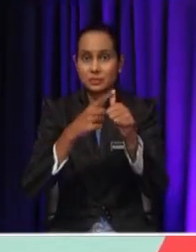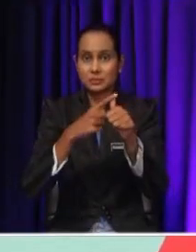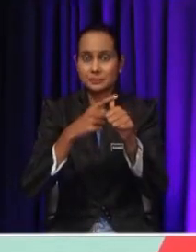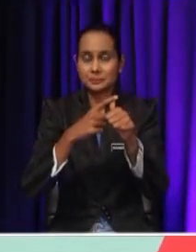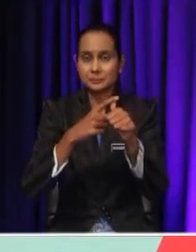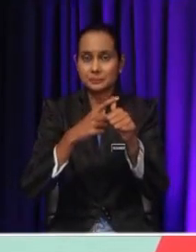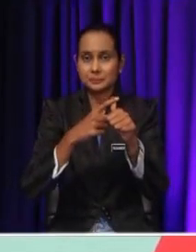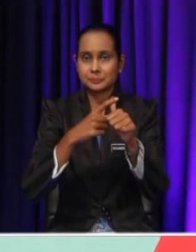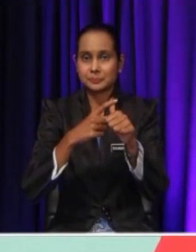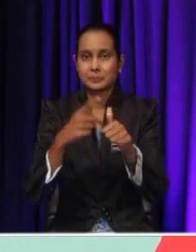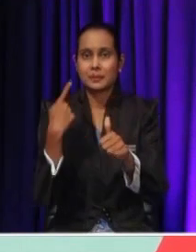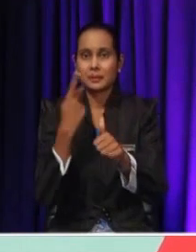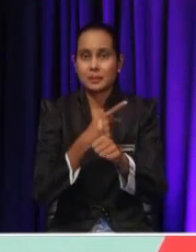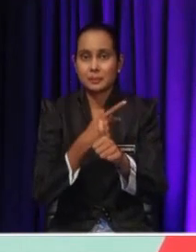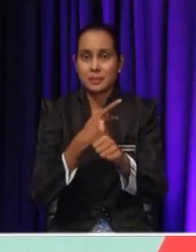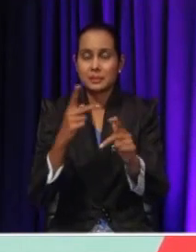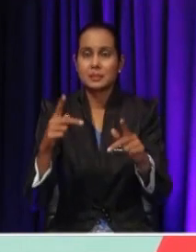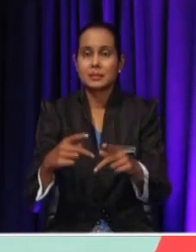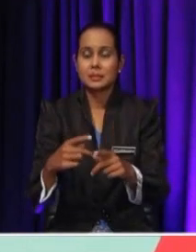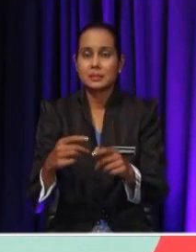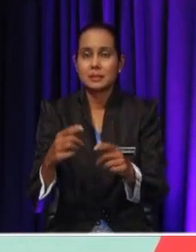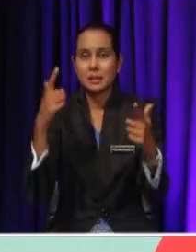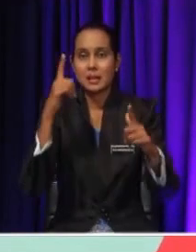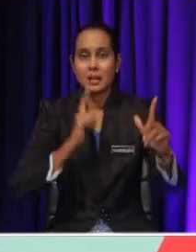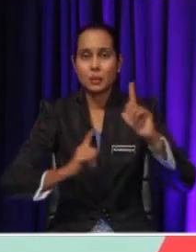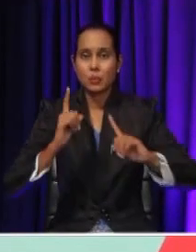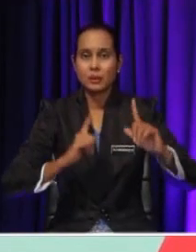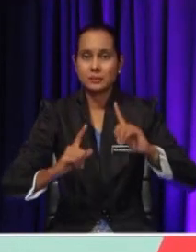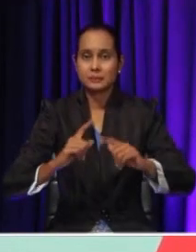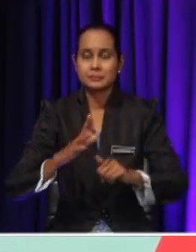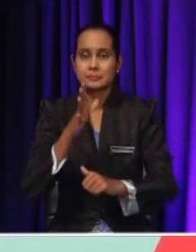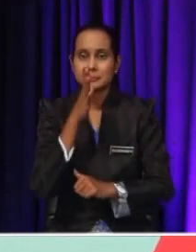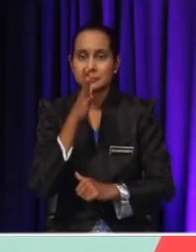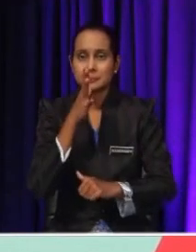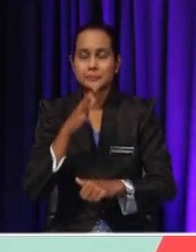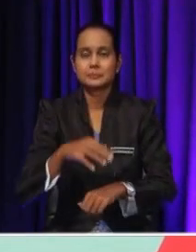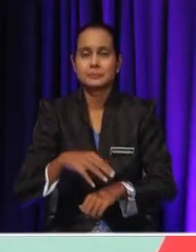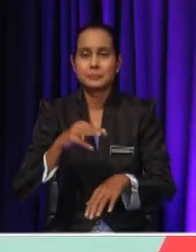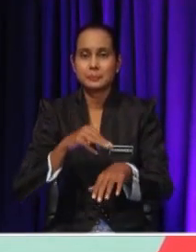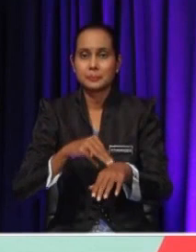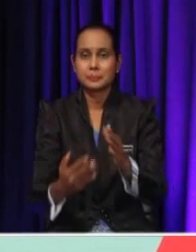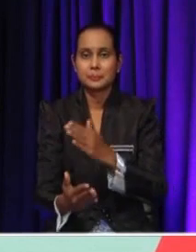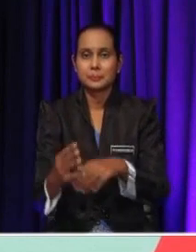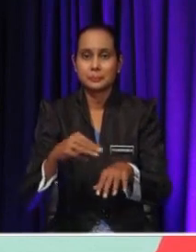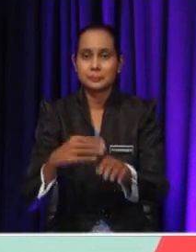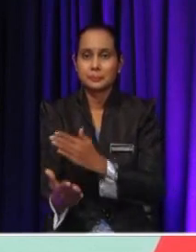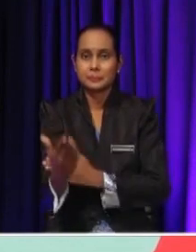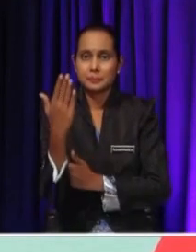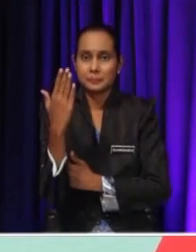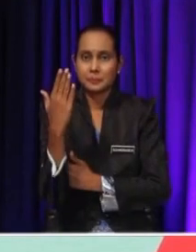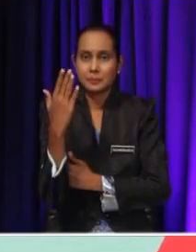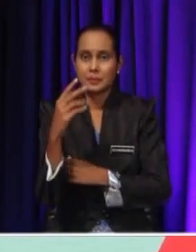adalah kami menjadahi busana bonde mereka pada waktu pagi kedatangan mereka